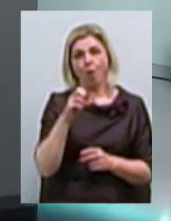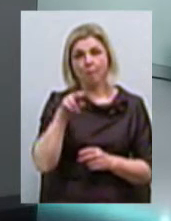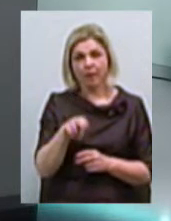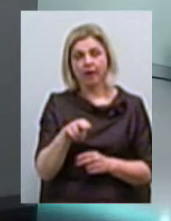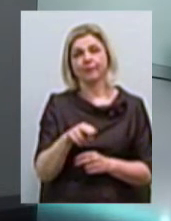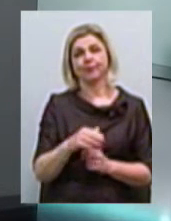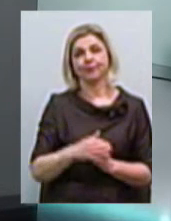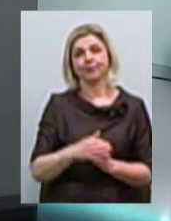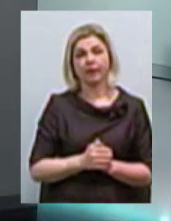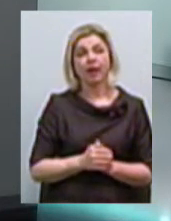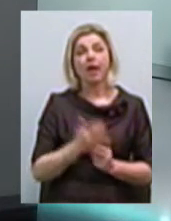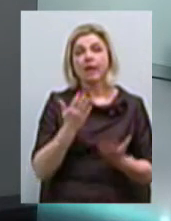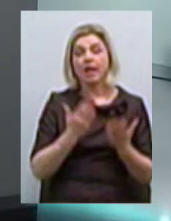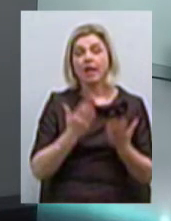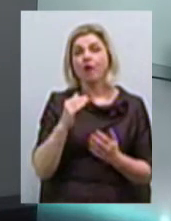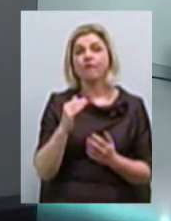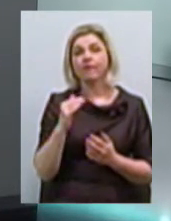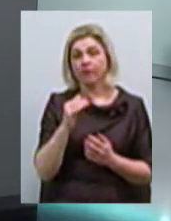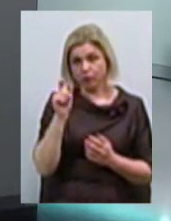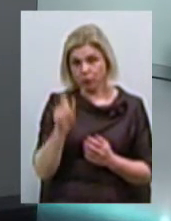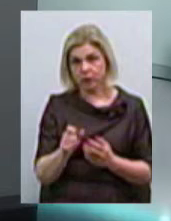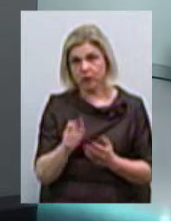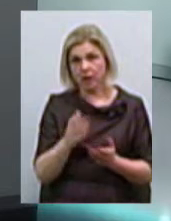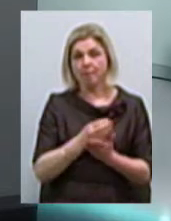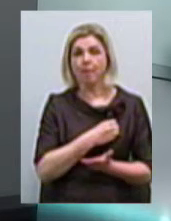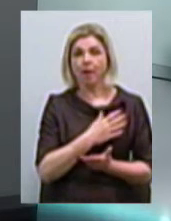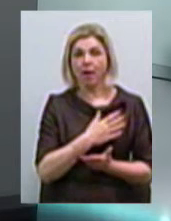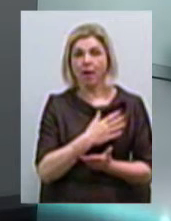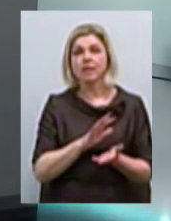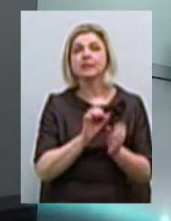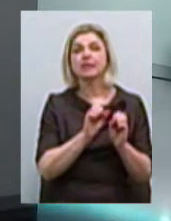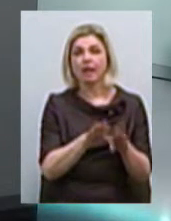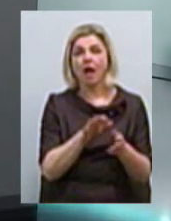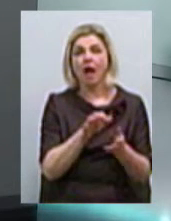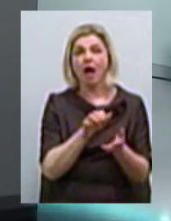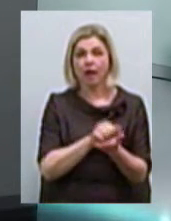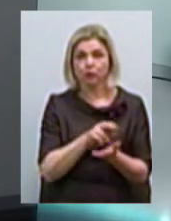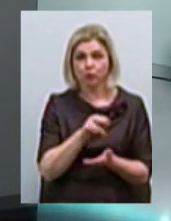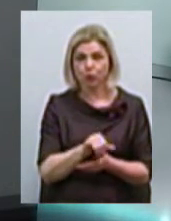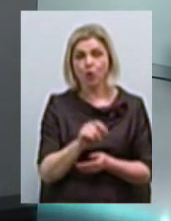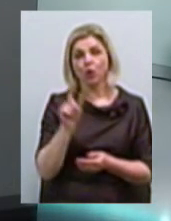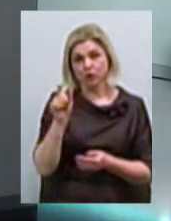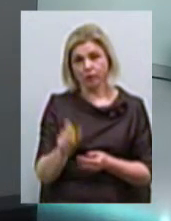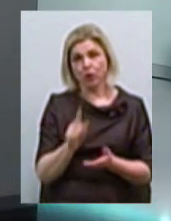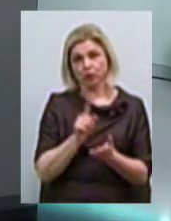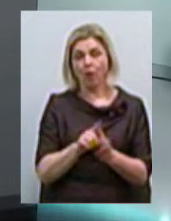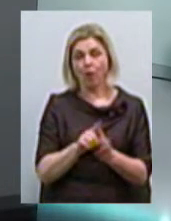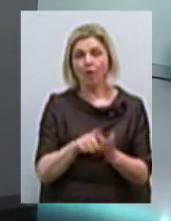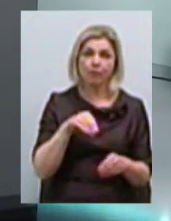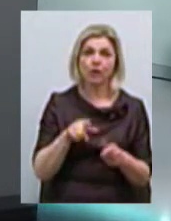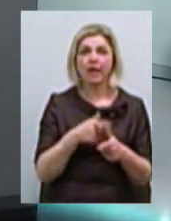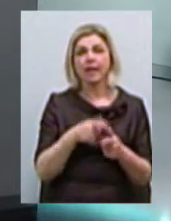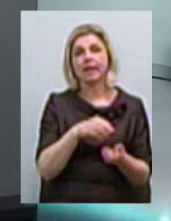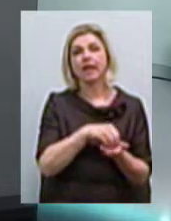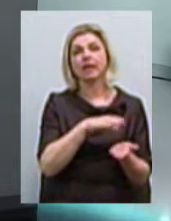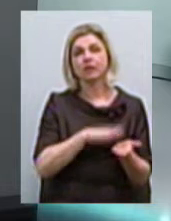особа-підприємець? У разі, якщо фізична особа має майно і здає його в оренду, він має право вибору, чи